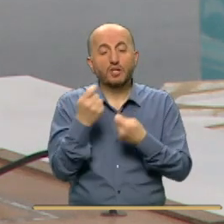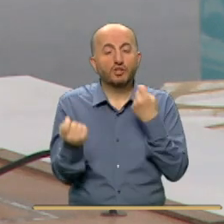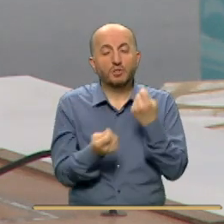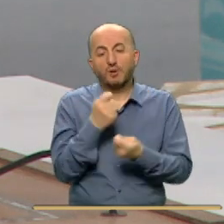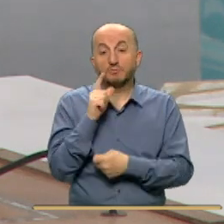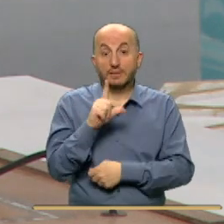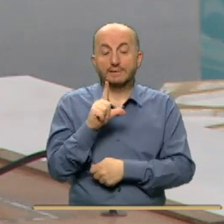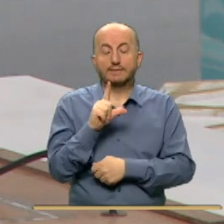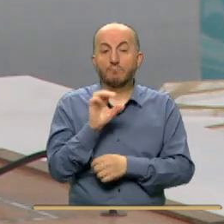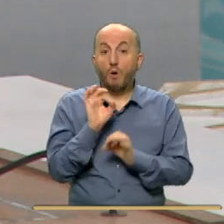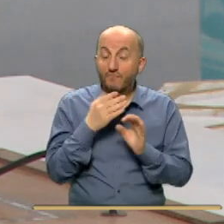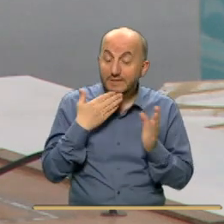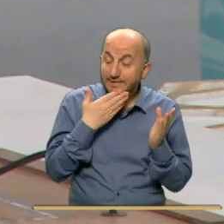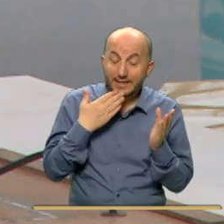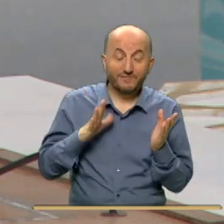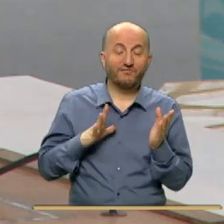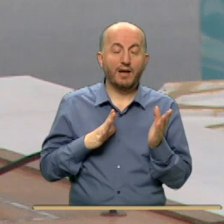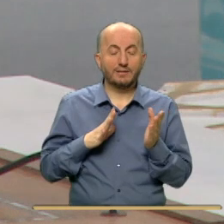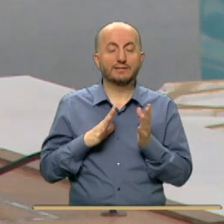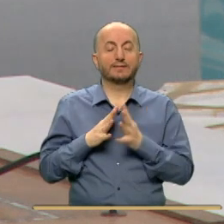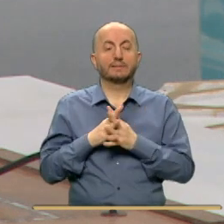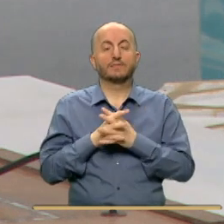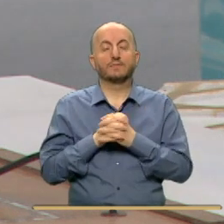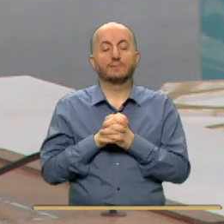etmeliyiz. Böyle bir fırsat var.